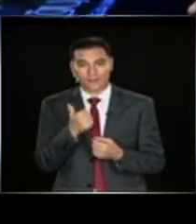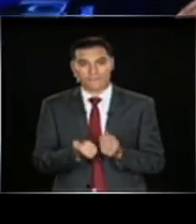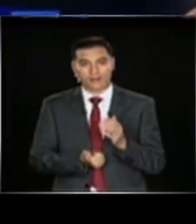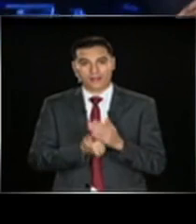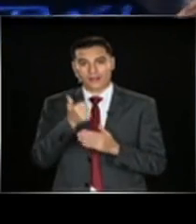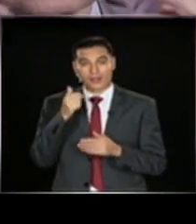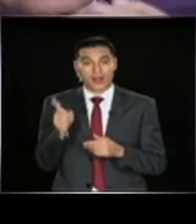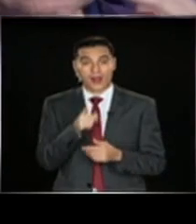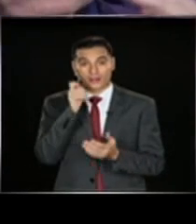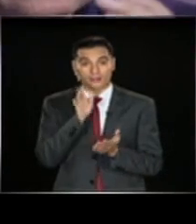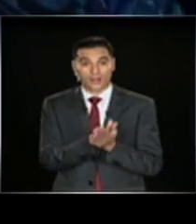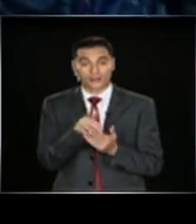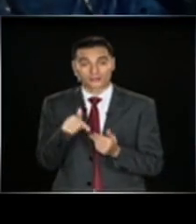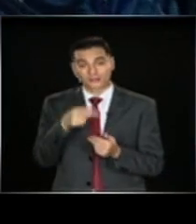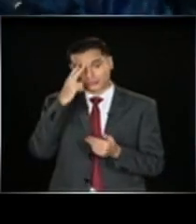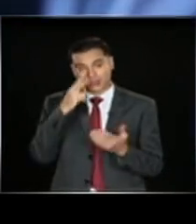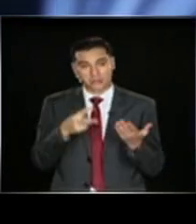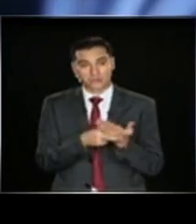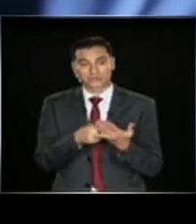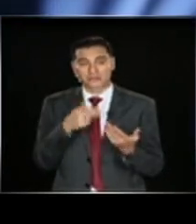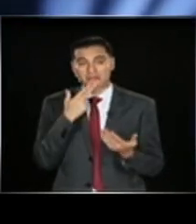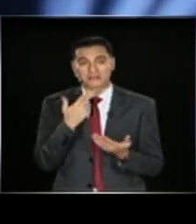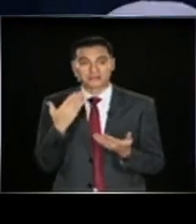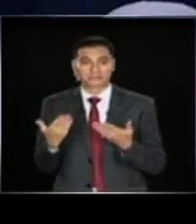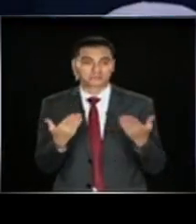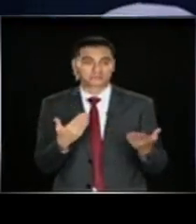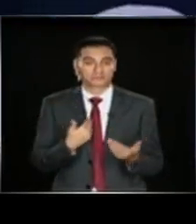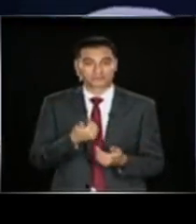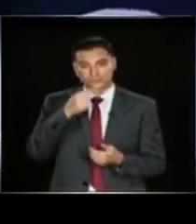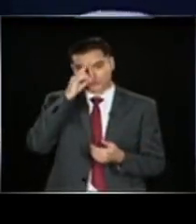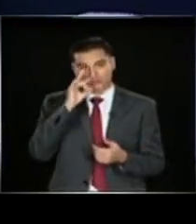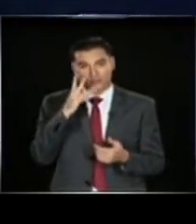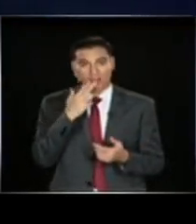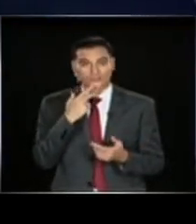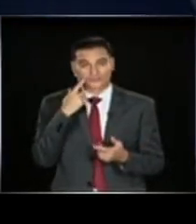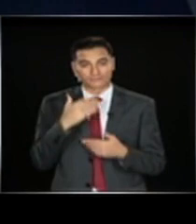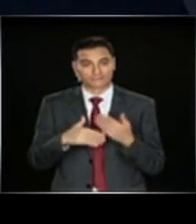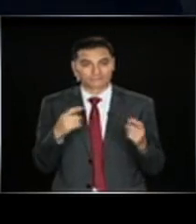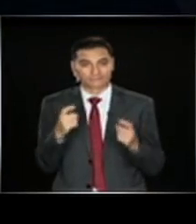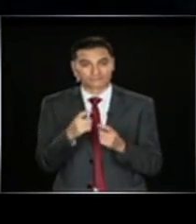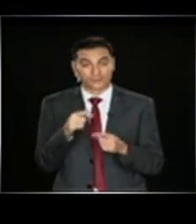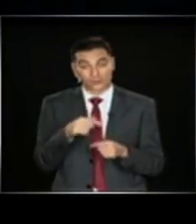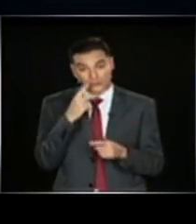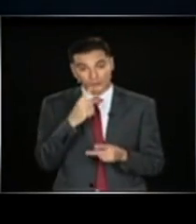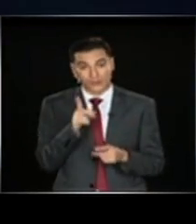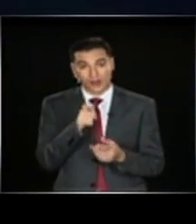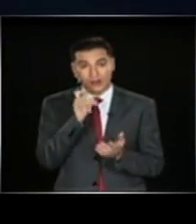عجلة الحظ هي هتبقى وصلة، هتبقى صعبة شوية بس إن شاء الله هنكسبها. خلينا نشوف عجلة الحظ